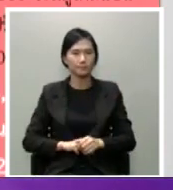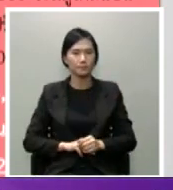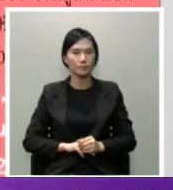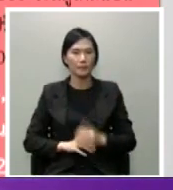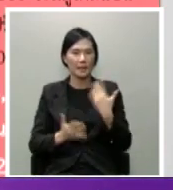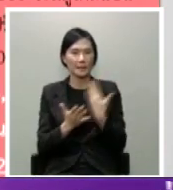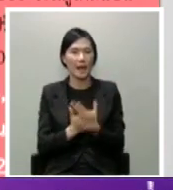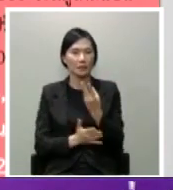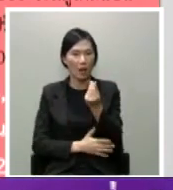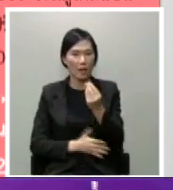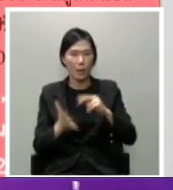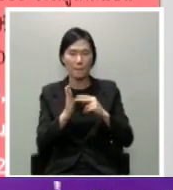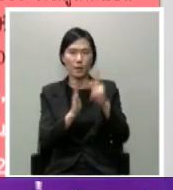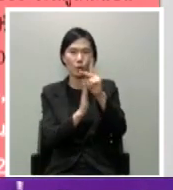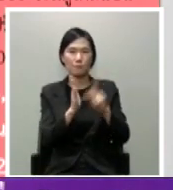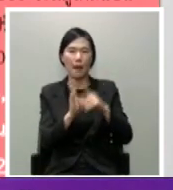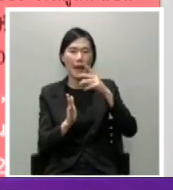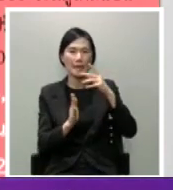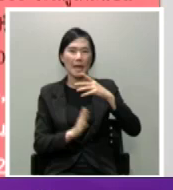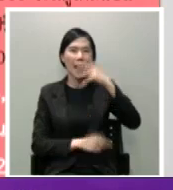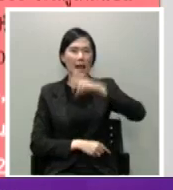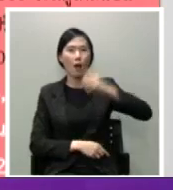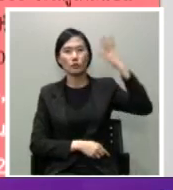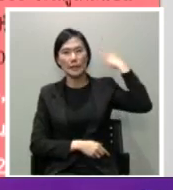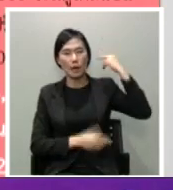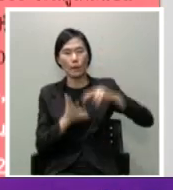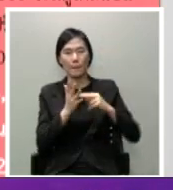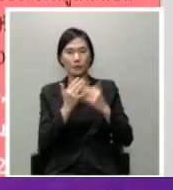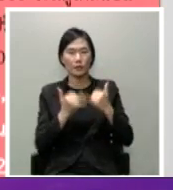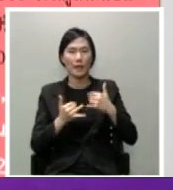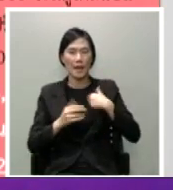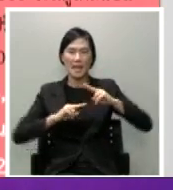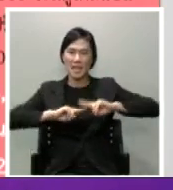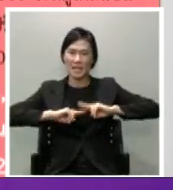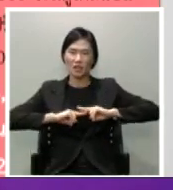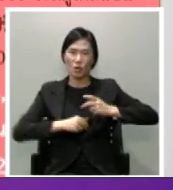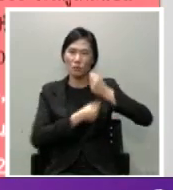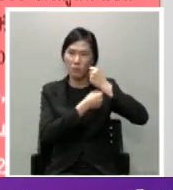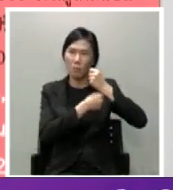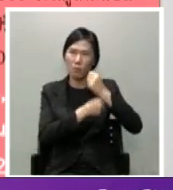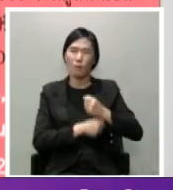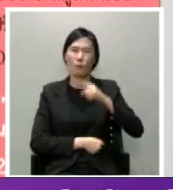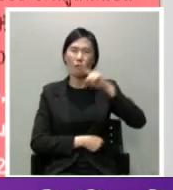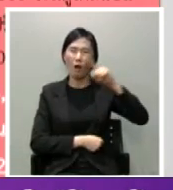เป็นค่าปรับนี่คือกฎหมายเก่าแล้วนี่คือสิ่งที่เอกชนเขาร้องเรียนกันมาเป็นเวลาน